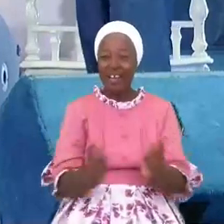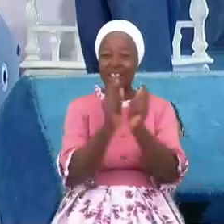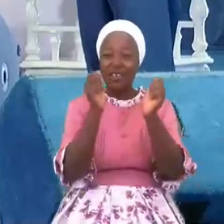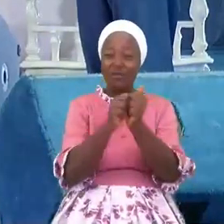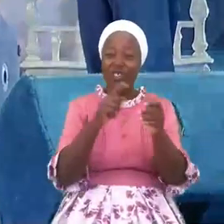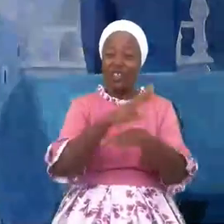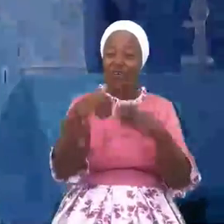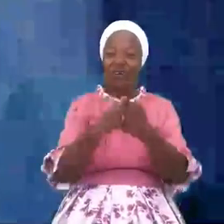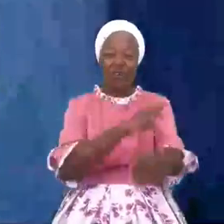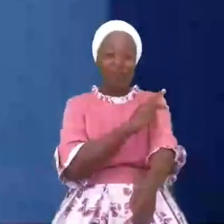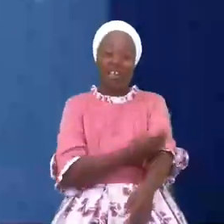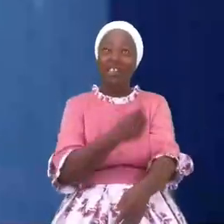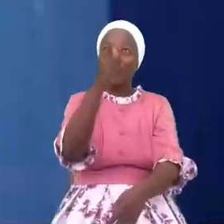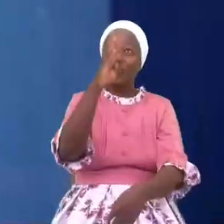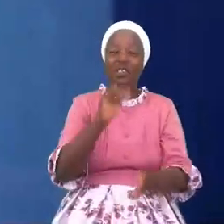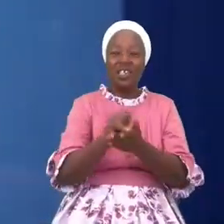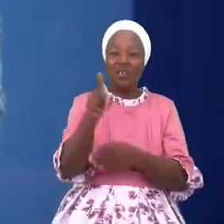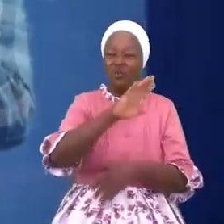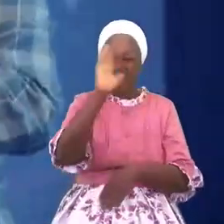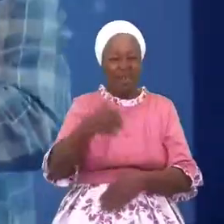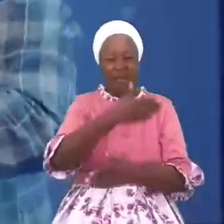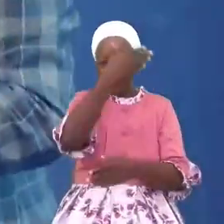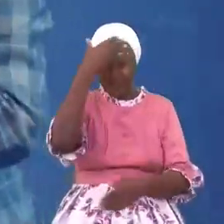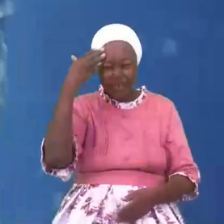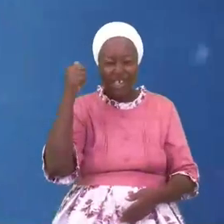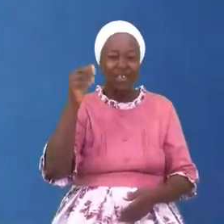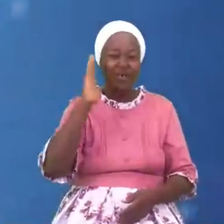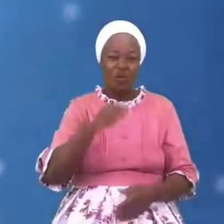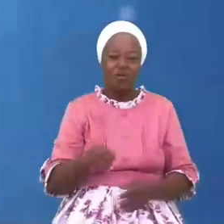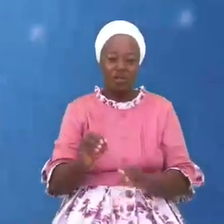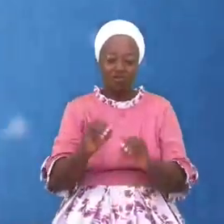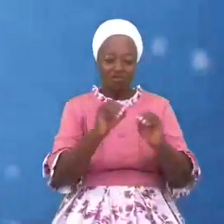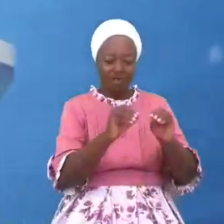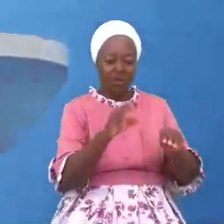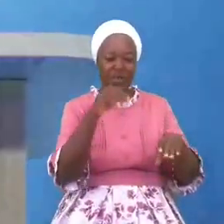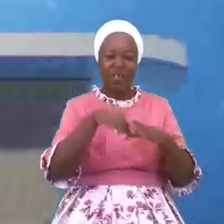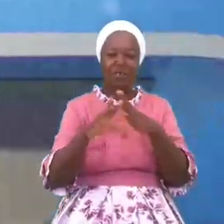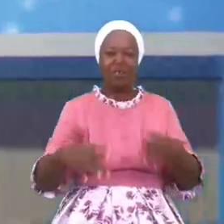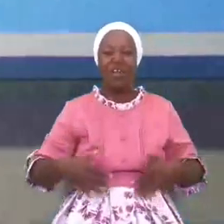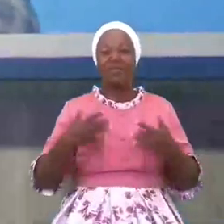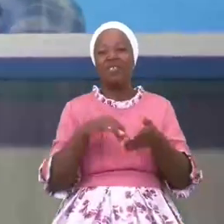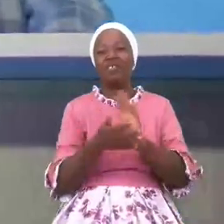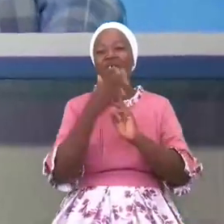Dieu Tout-Puissant que tu ne vas jamais oublier viendra dans ta vie.